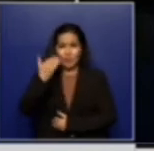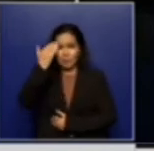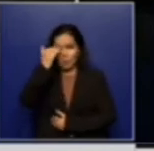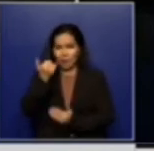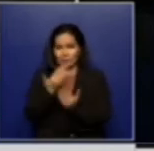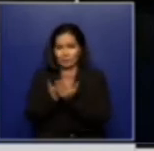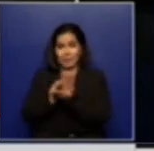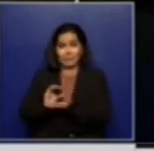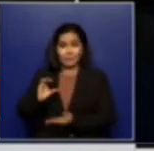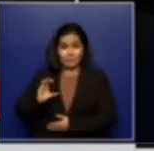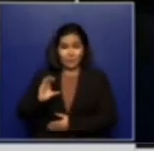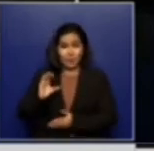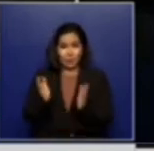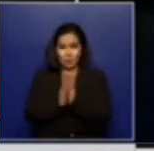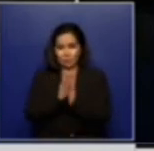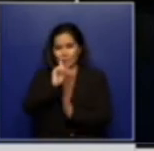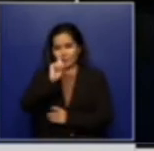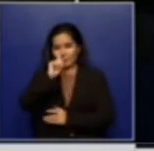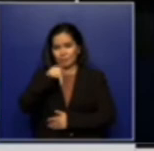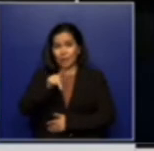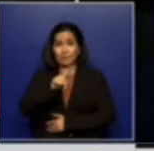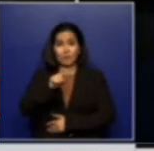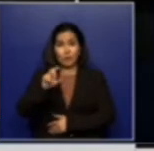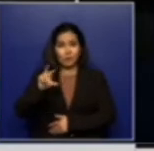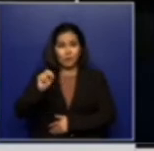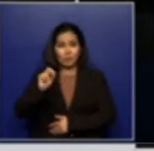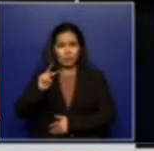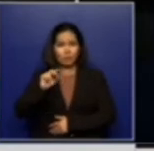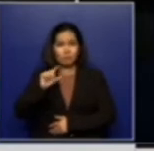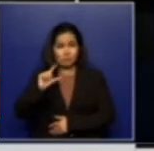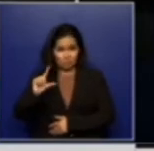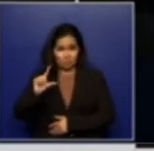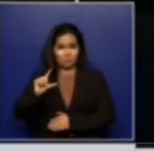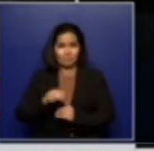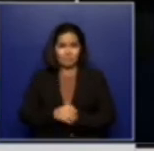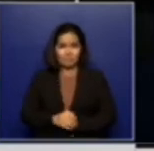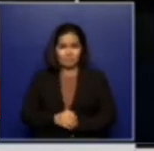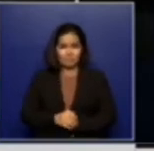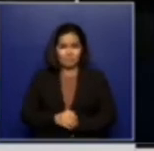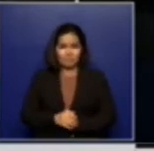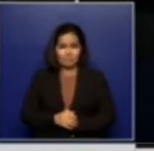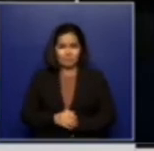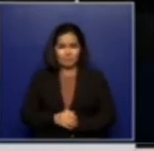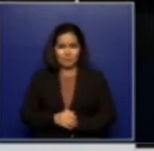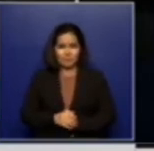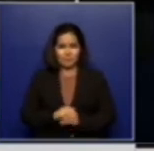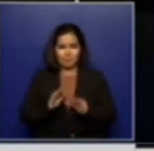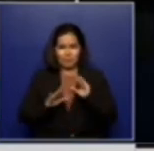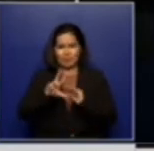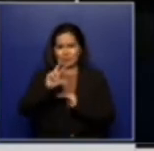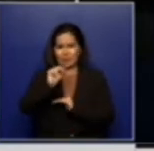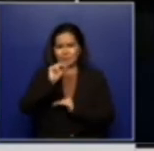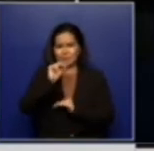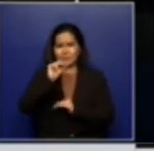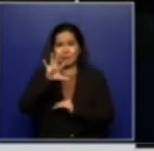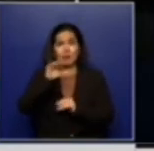จะได้ถือว่าเป็นเรื่องที่สำคัญมากที่สุดเพราะเป็นการคืนทรัพยากรมนุษย์ที่มีคุณภาพให้กลับมาเป็นกำลังสำคัญเพราะเป็นการคืนทรัพย์ยนต์มนุษย์ที่มีคุณภาพให้กลับมาเป็นกำลังสำคัญในการพัฒนาบ้านเมืองค่ะท่านประธานแต่เป็นที่น่าเสียใจมากก็ประมาณได้เพียงน้อยเน็ตยิ่งมาดูรายละเอียดของโครงการปราบปรามยาเสพติดนะคะท่านประธานว่าเอาเงินไปทำอะไรบ้างยิ่งเป็นที่น่าตกใจใหญ่เลยค่ะส่วนใหญ่นั้นเงินที่ได้จำนวน1132ล้านบาทเนี่ยถือเป็น 35เปอร์เซ็นต์นะคะท่านประธานเอาไปใช้เป็นเงินสินบนและรางวัลในการนำจับค่ะท่านประธาน